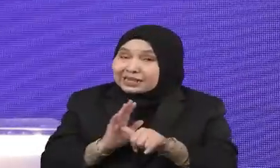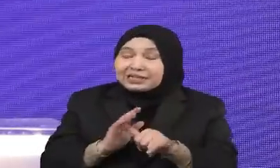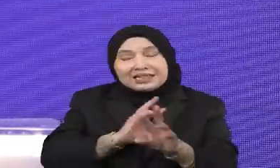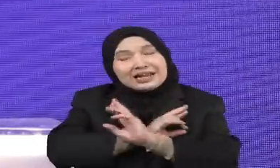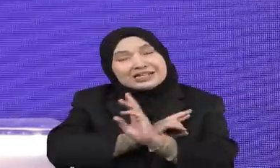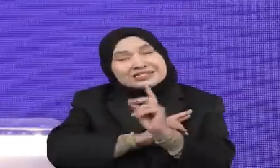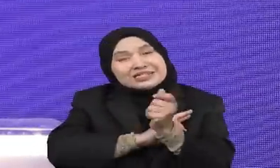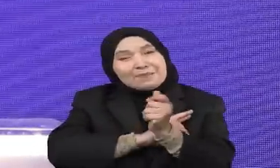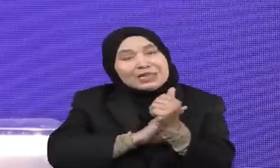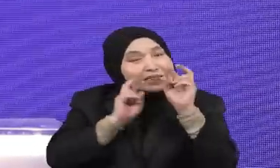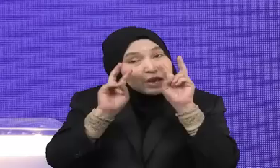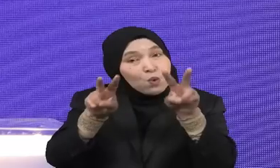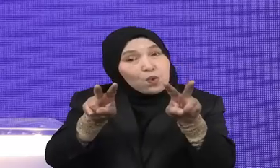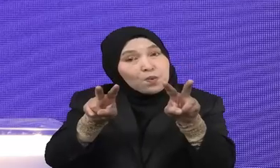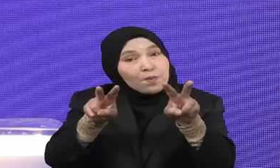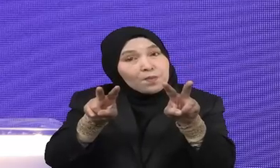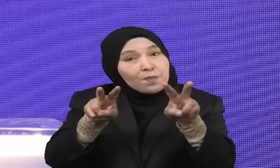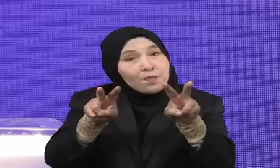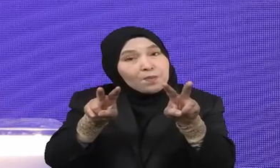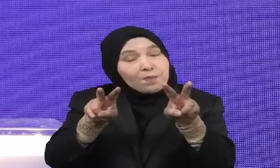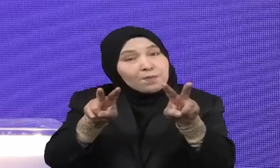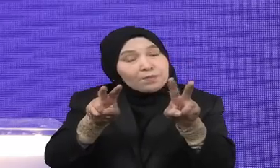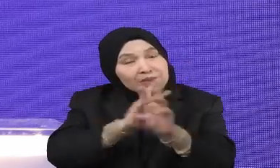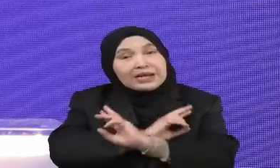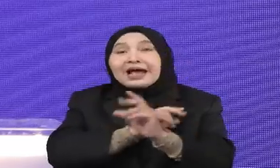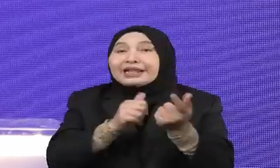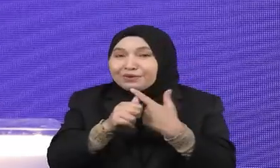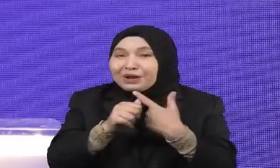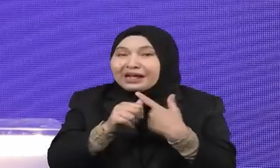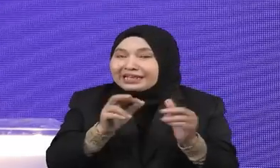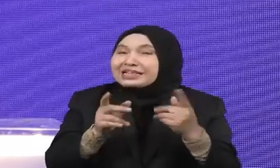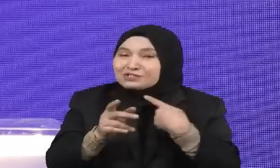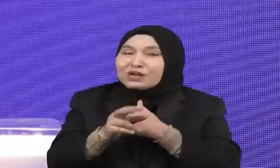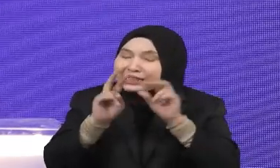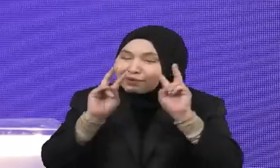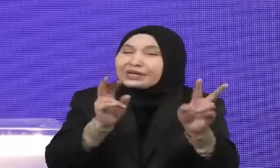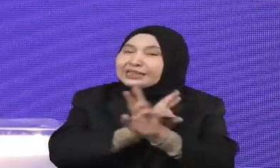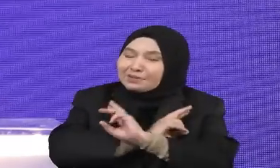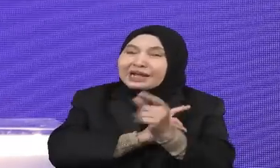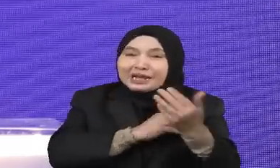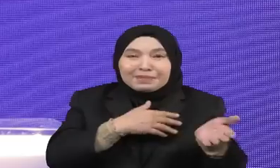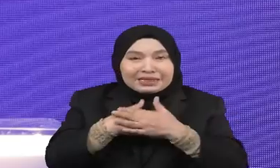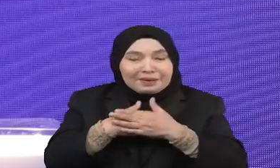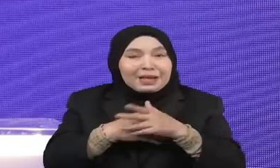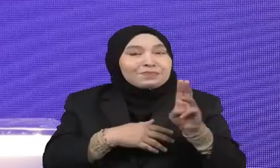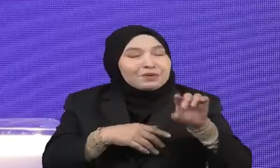kita melihat sebentar kita lihat dahulu kita lihat dulu rasanya kita sudah tengok katanya gitu